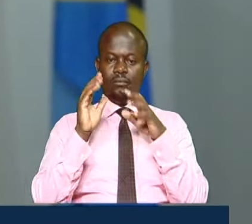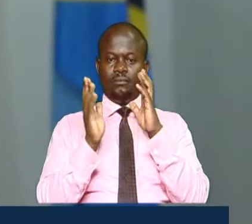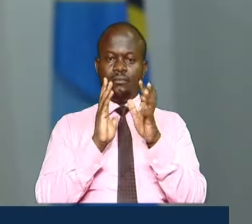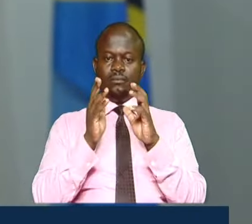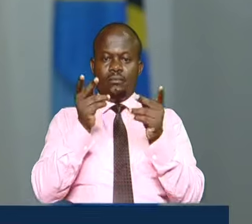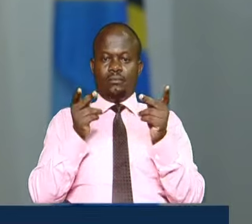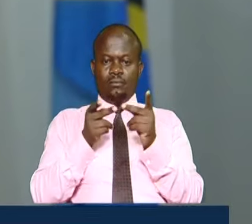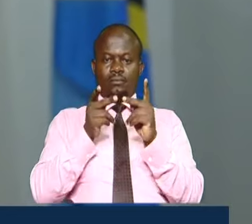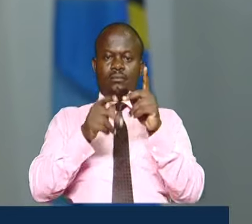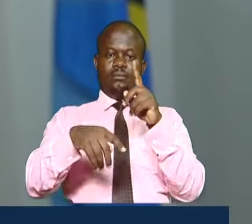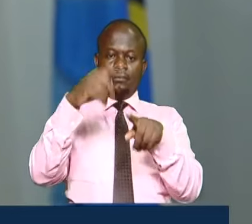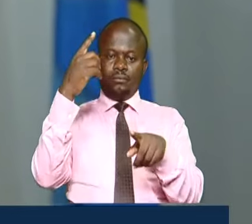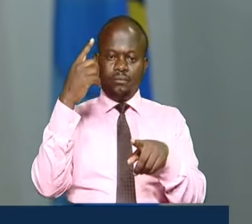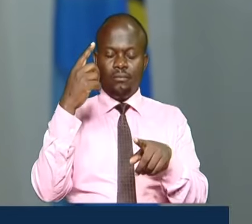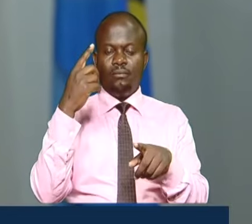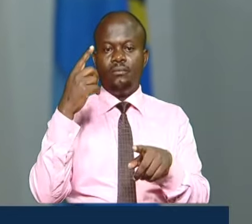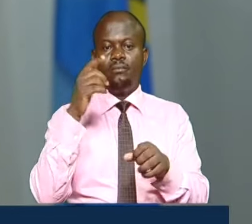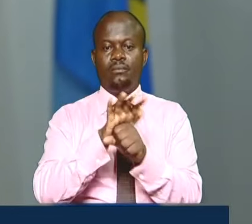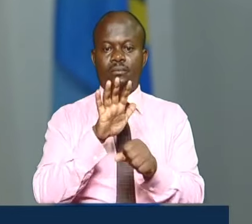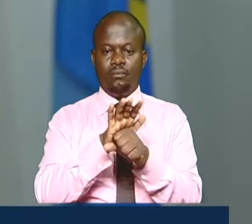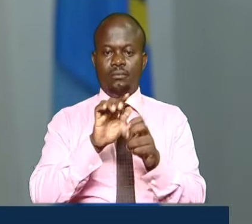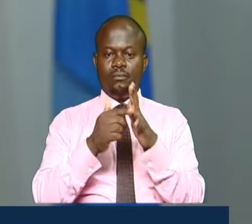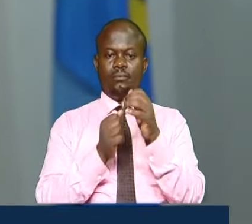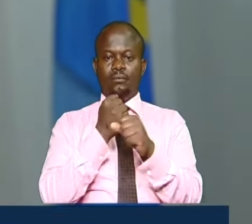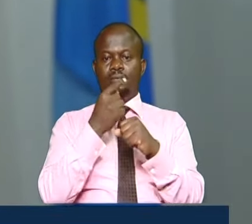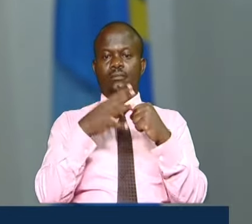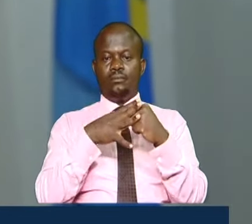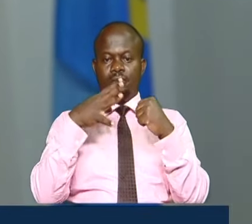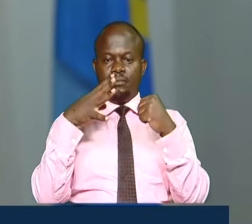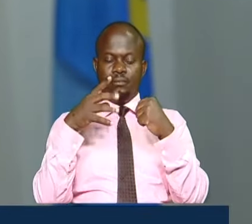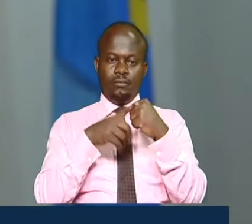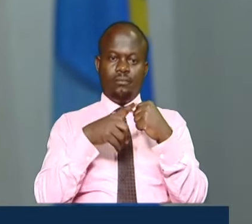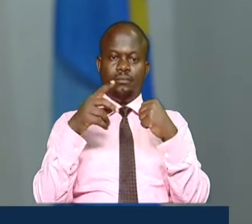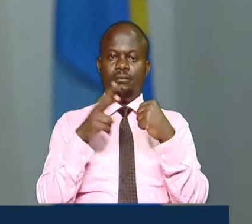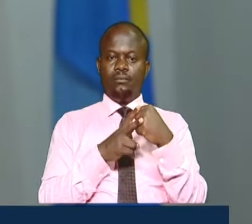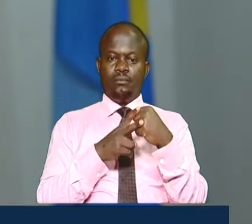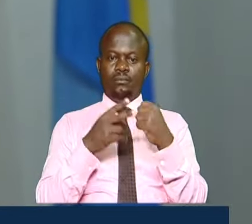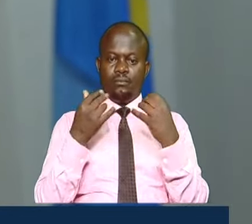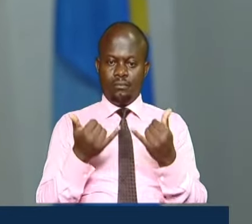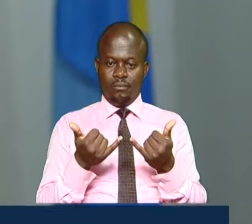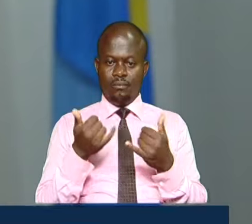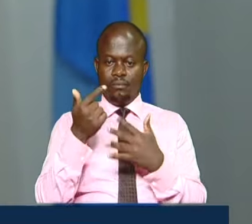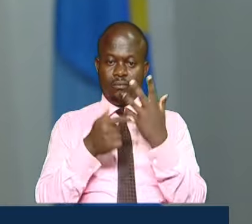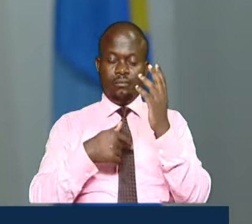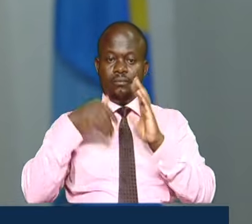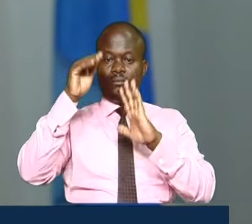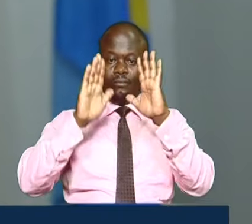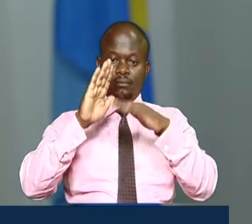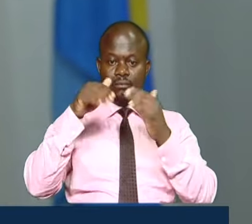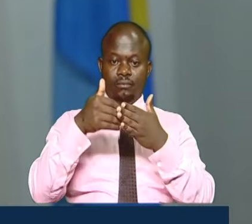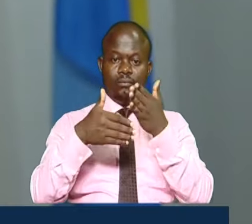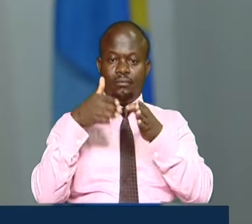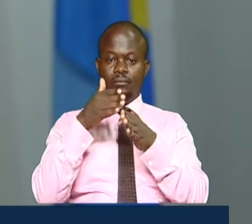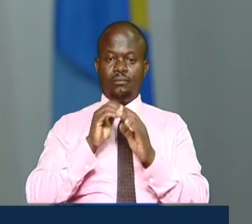naho cyagiye gihitana kuva mu mwaka w'igihe cya 1967. Rero ibi byagizwemo uruhare no